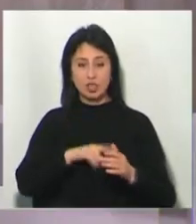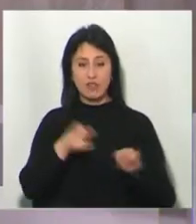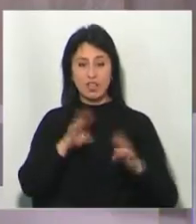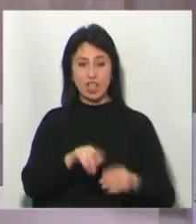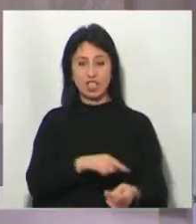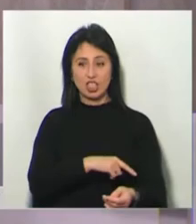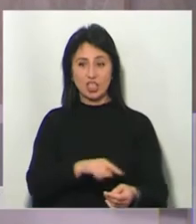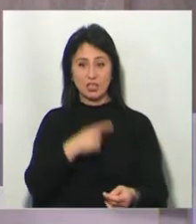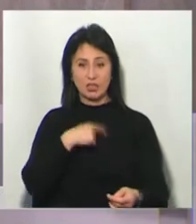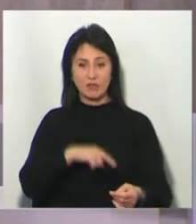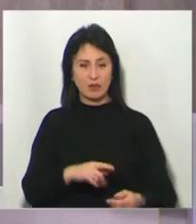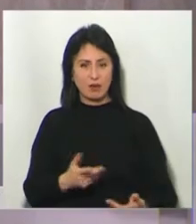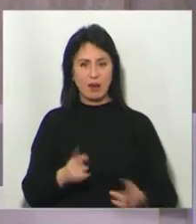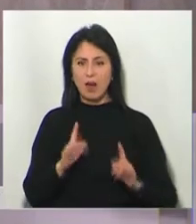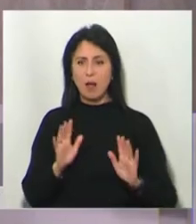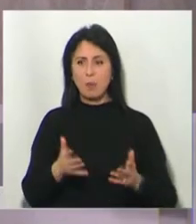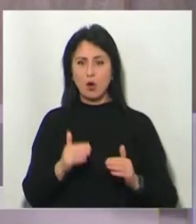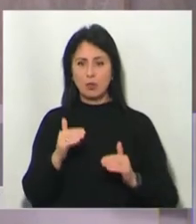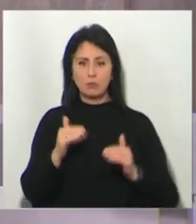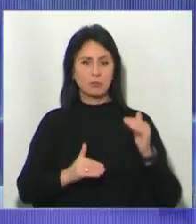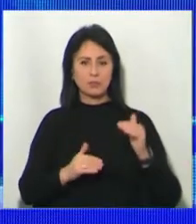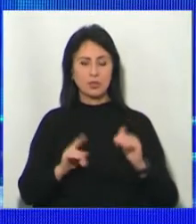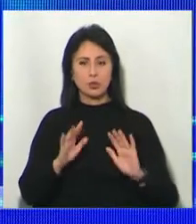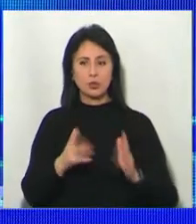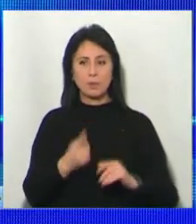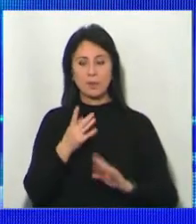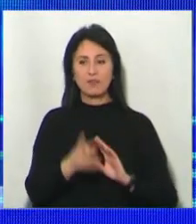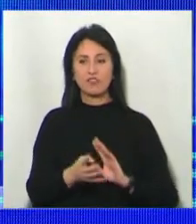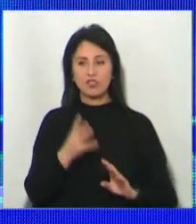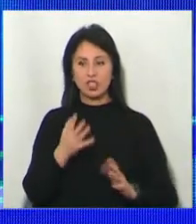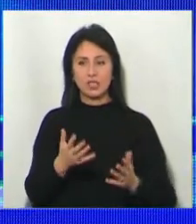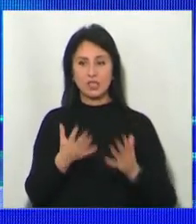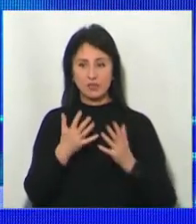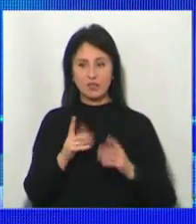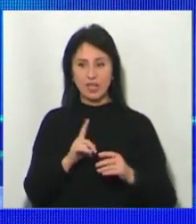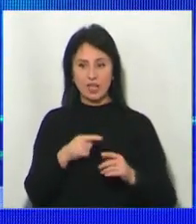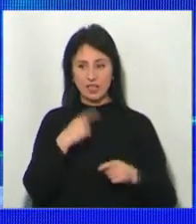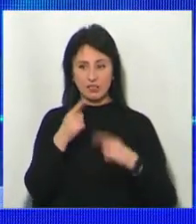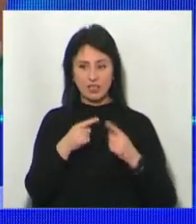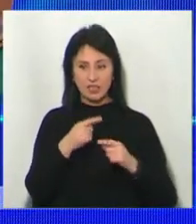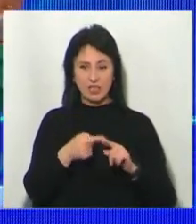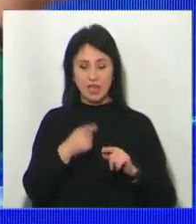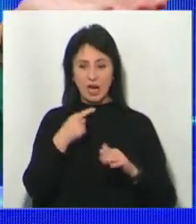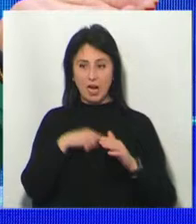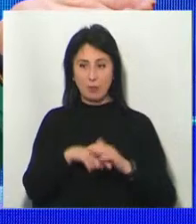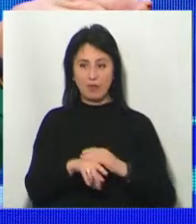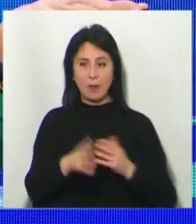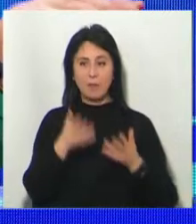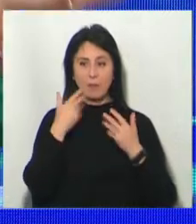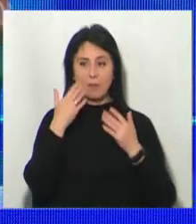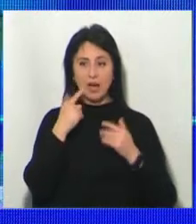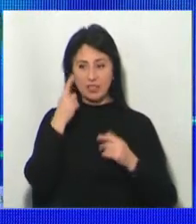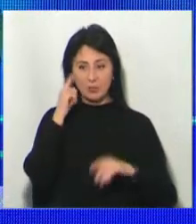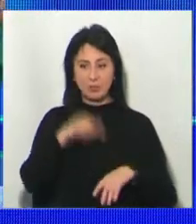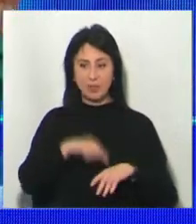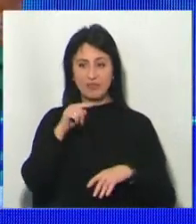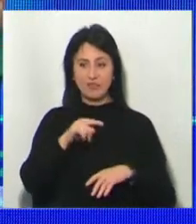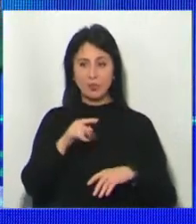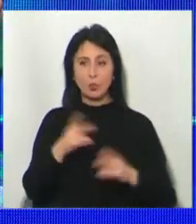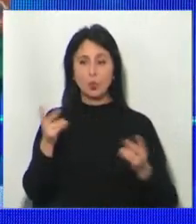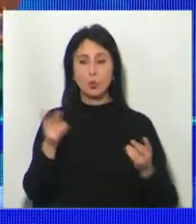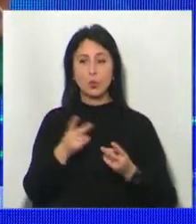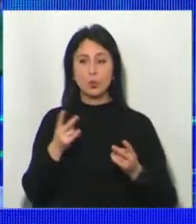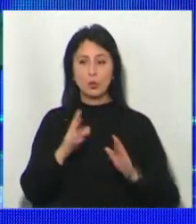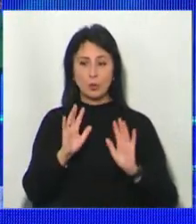უნდა მოხდეს ასეთი, რომ ეს წონასწორობა დაირღვეს? პირველ რიგში, ცხადია, ხა რაც ვისაუბრე, იქიდან გამომდინარე მარტივია ხვედრა, რომ